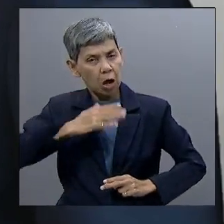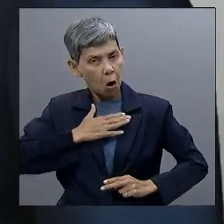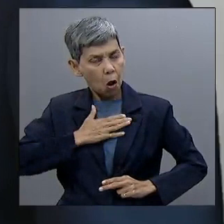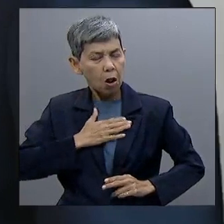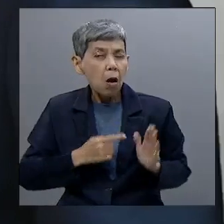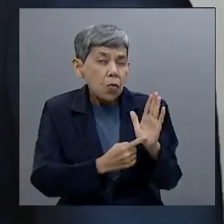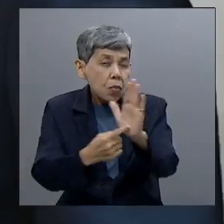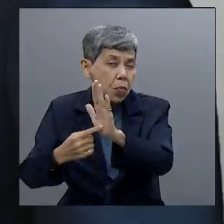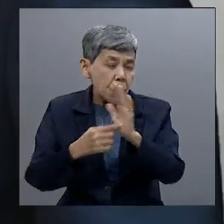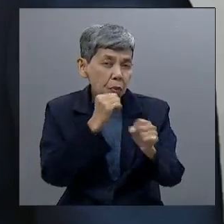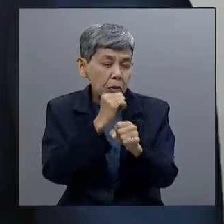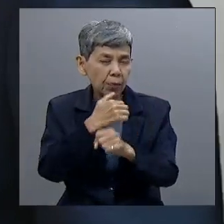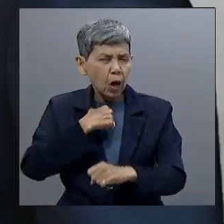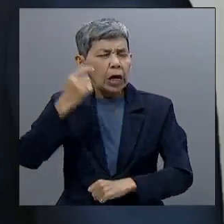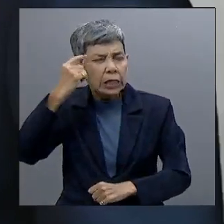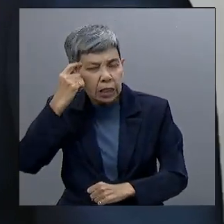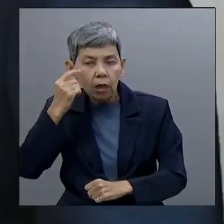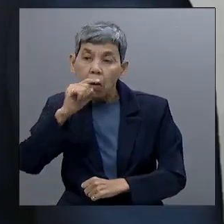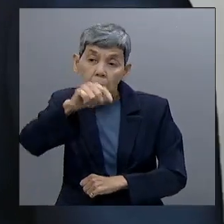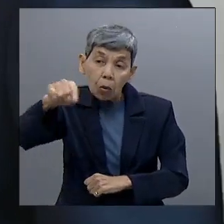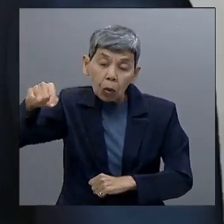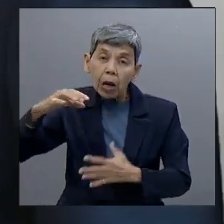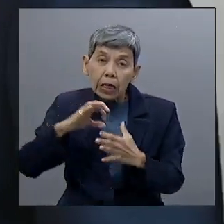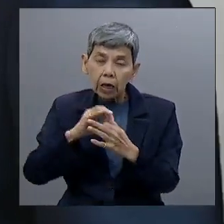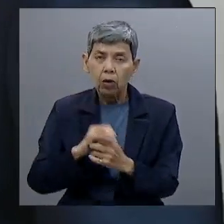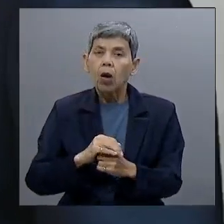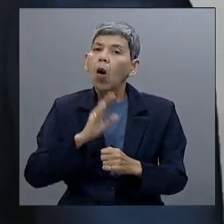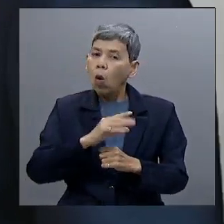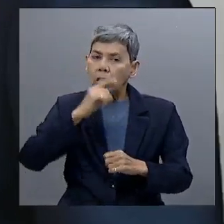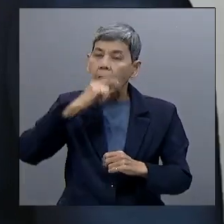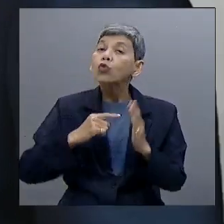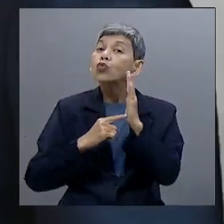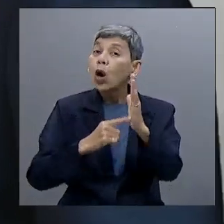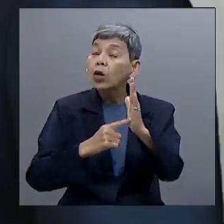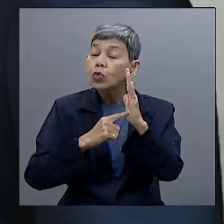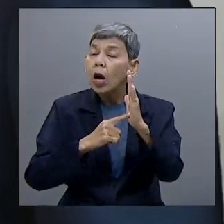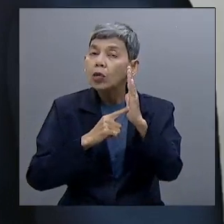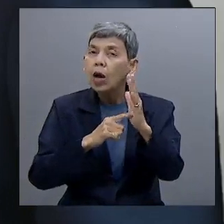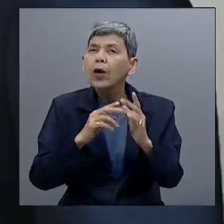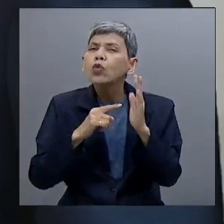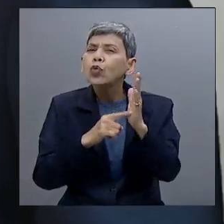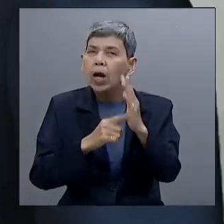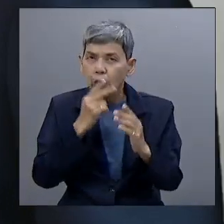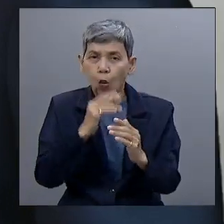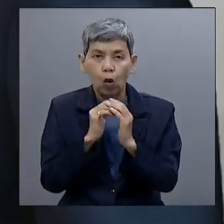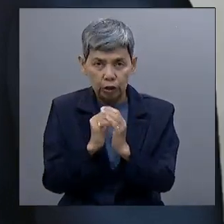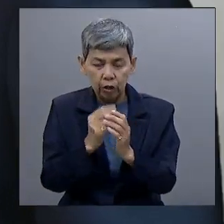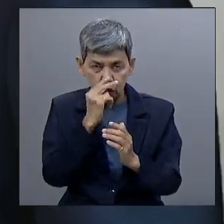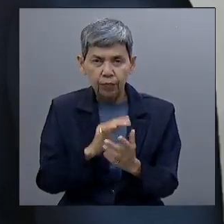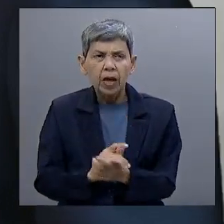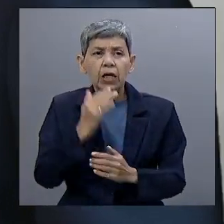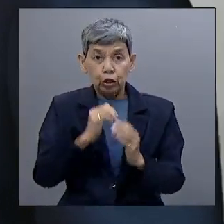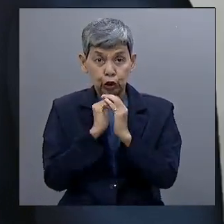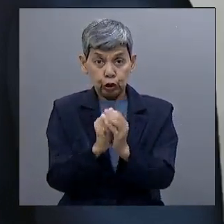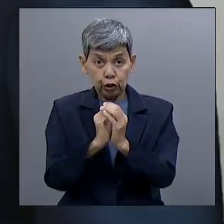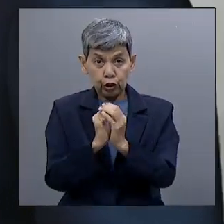ออกไปเนี่ยมันต้องมาตอบสนองต่อวาระทางความมั่นคงผมยกตัวอย่างเพิ่มอีกเคสนึงเอาเคสประเทศจีนก็แล้วกันเพราะว่าจีนเ